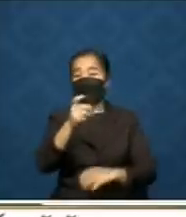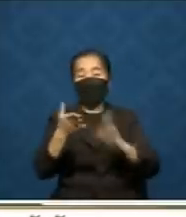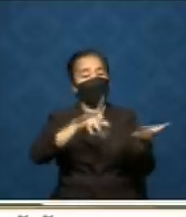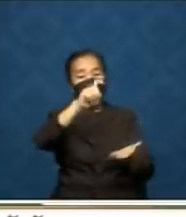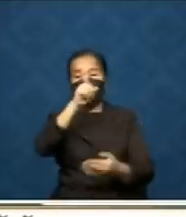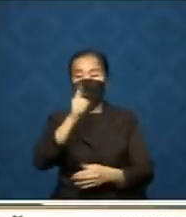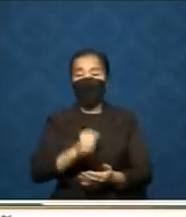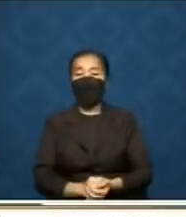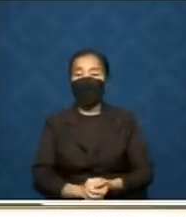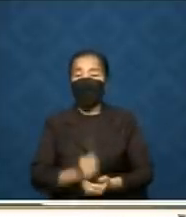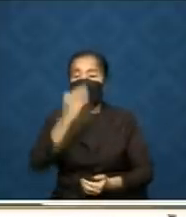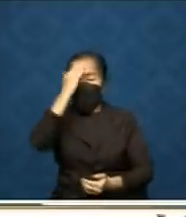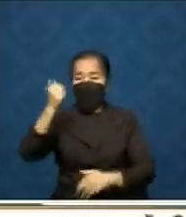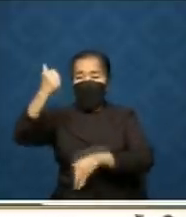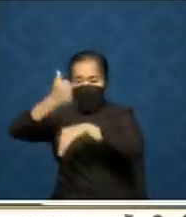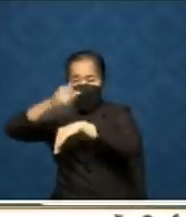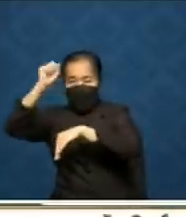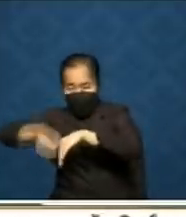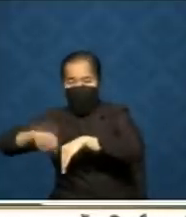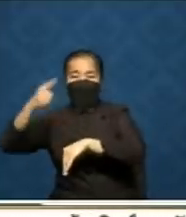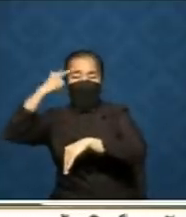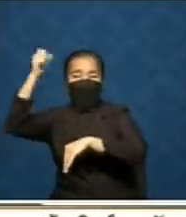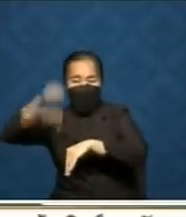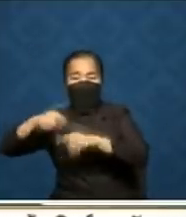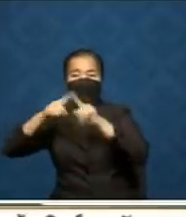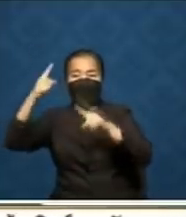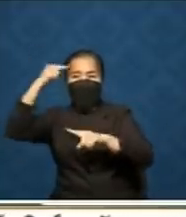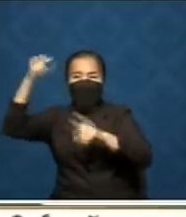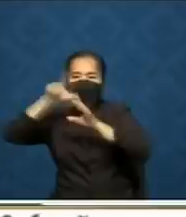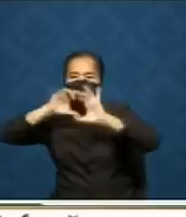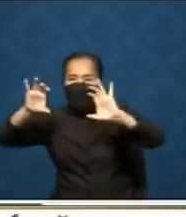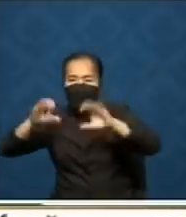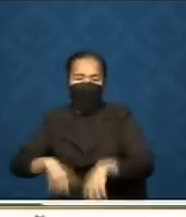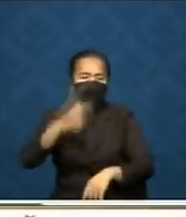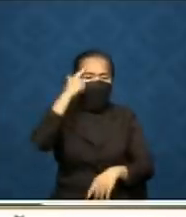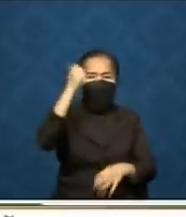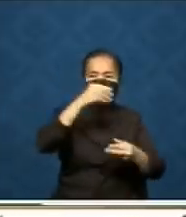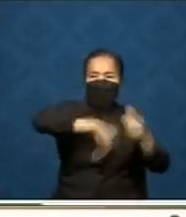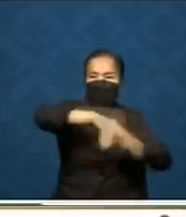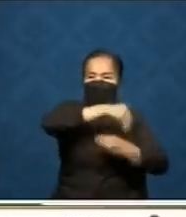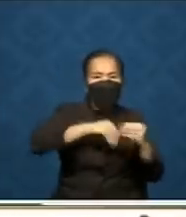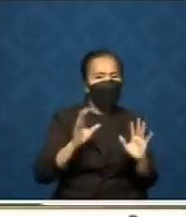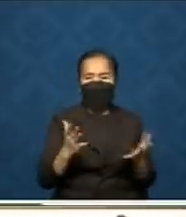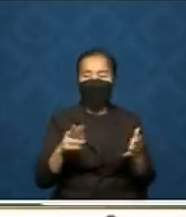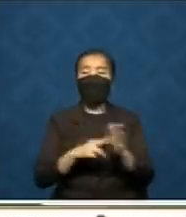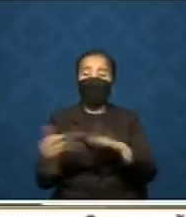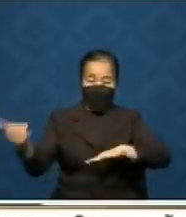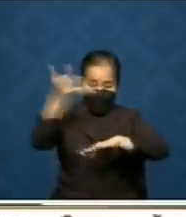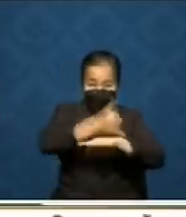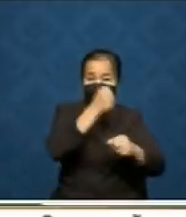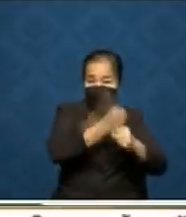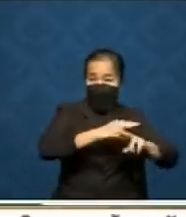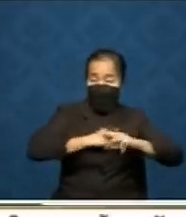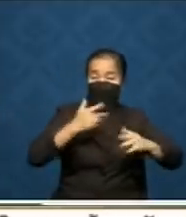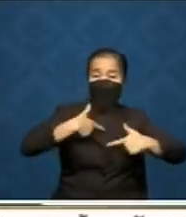นี่แสดงว่าภูมิปัญญาคุณในเก่งในเรื่องระบบแล้วกันแต่คุณไม่เก่งในระบบบริหารธุรกิจหมอ